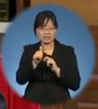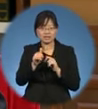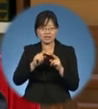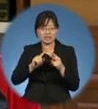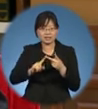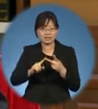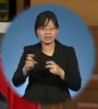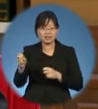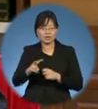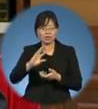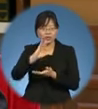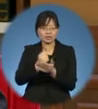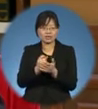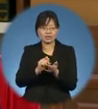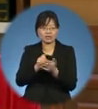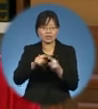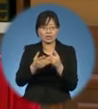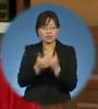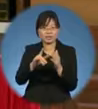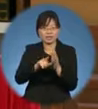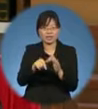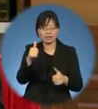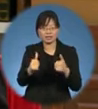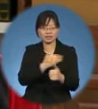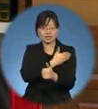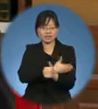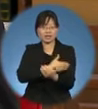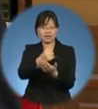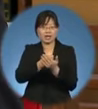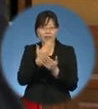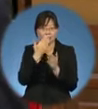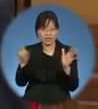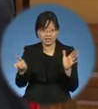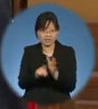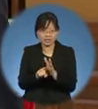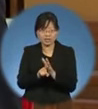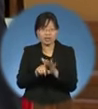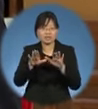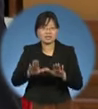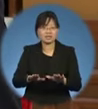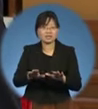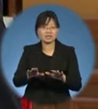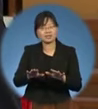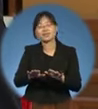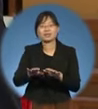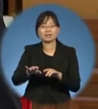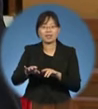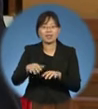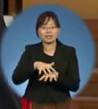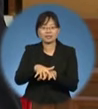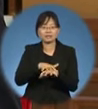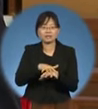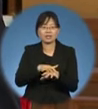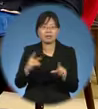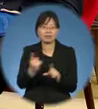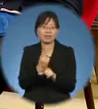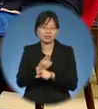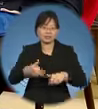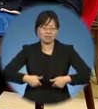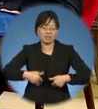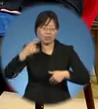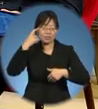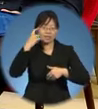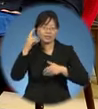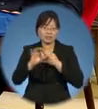선수들이라든가 월드컵에서의 경쟁력을 갖기 위해서는 이 시스템이 좀 바뀌어야 되지 않느냐. 예, 예. 왜 그러냐